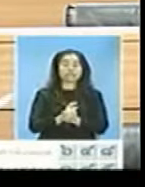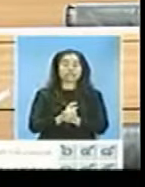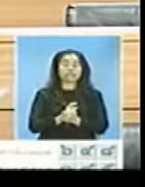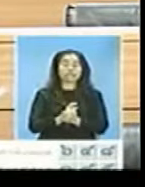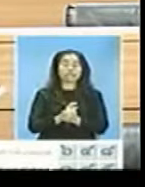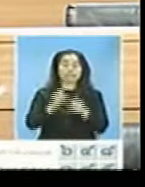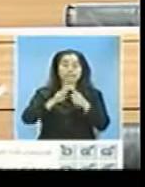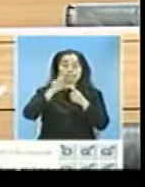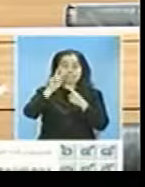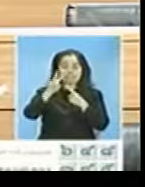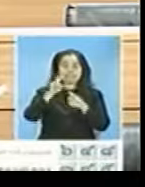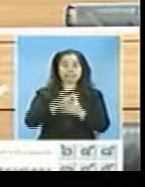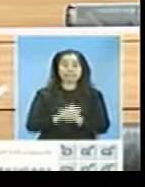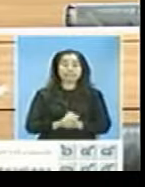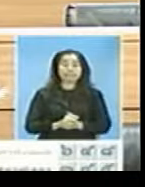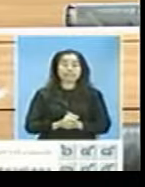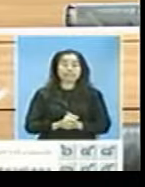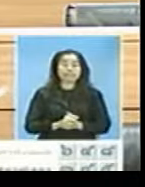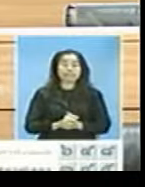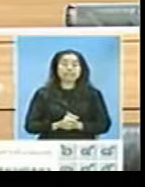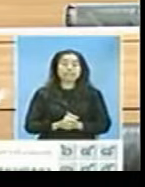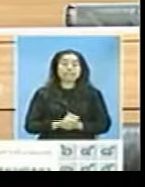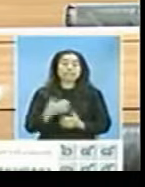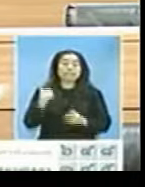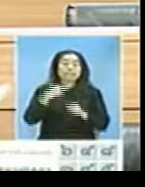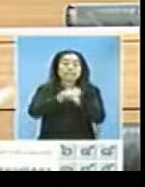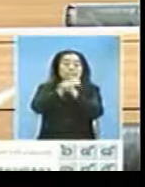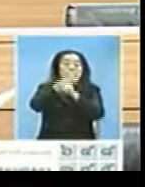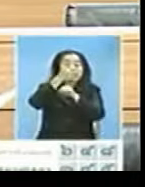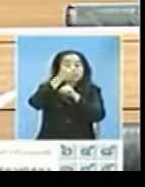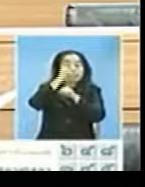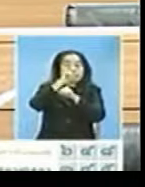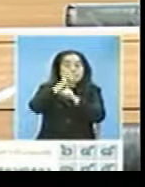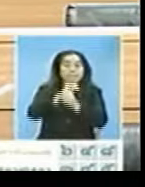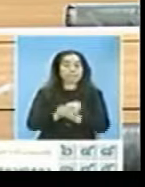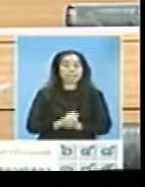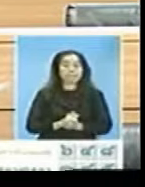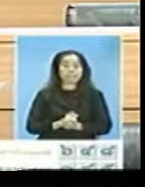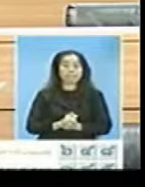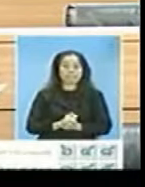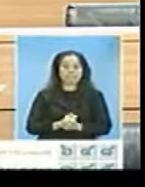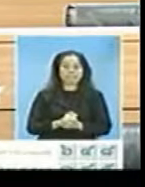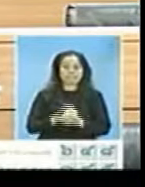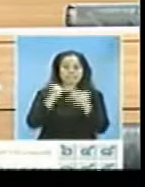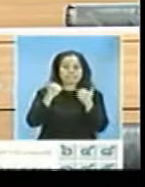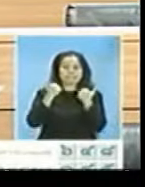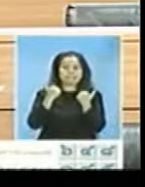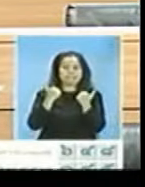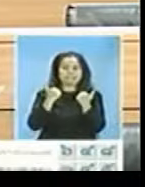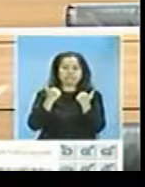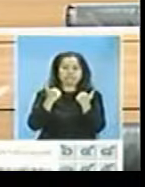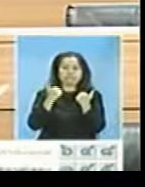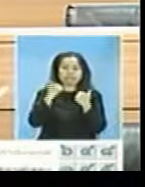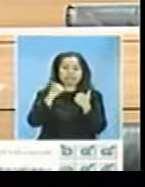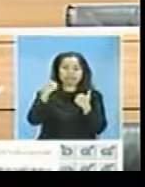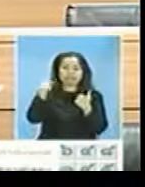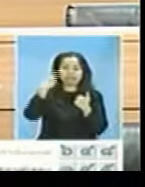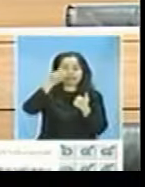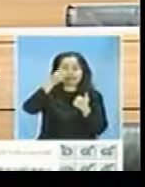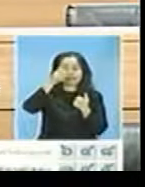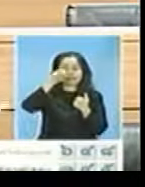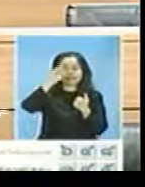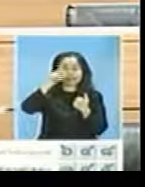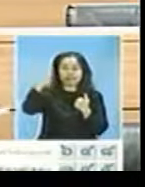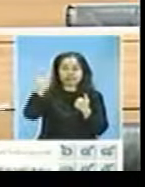ที่สองมันมีการป้องกันได้ไหมขณะนี้เรามีคมช.อยู่ในรัฐสภ